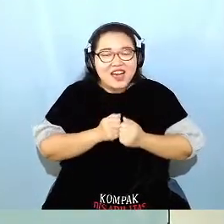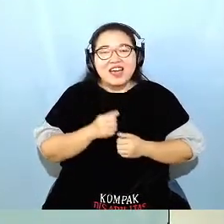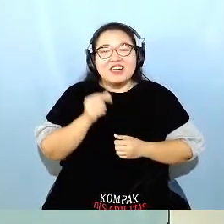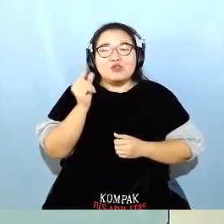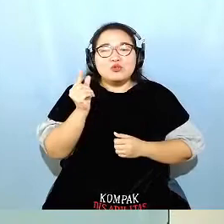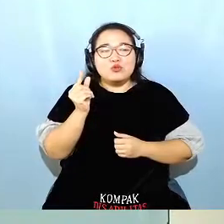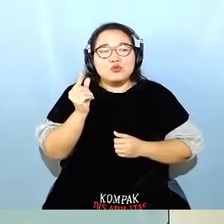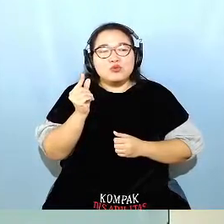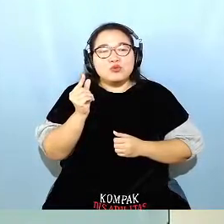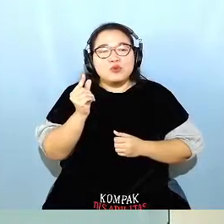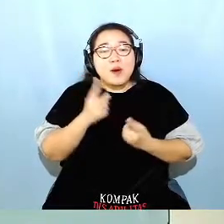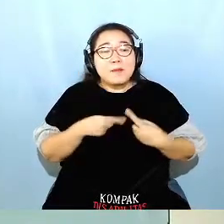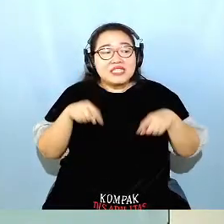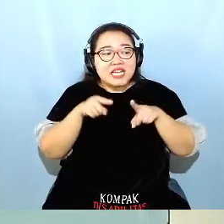cinta.